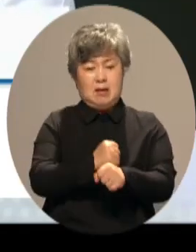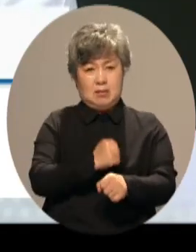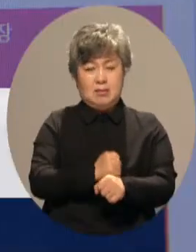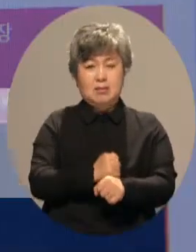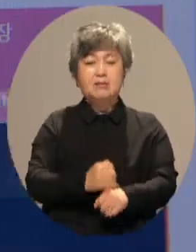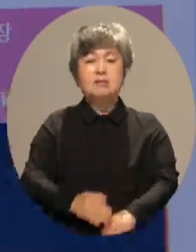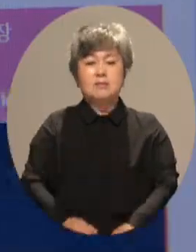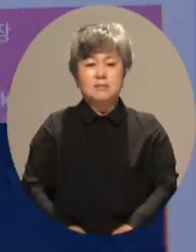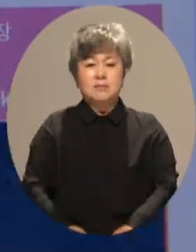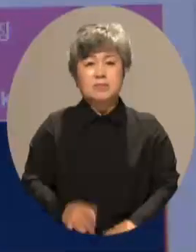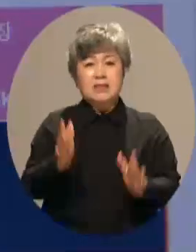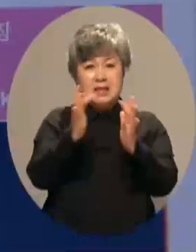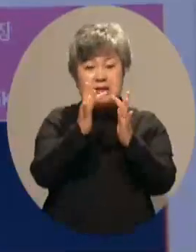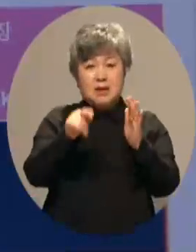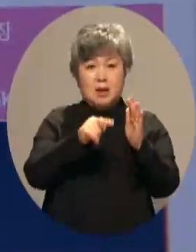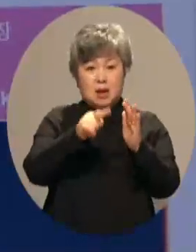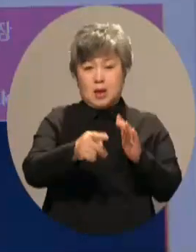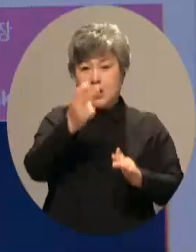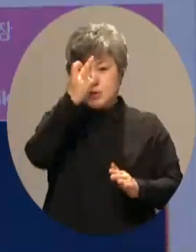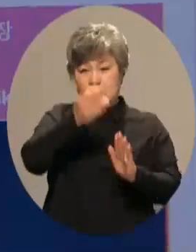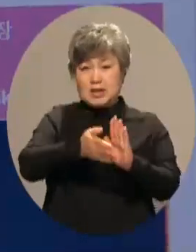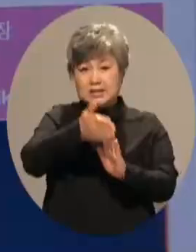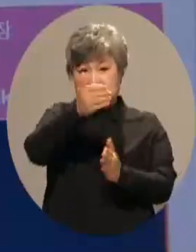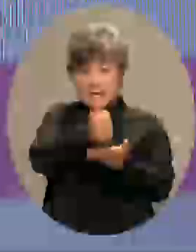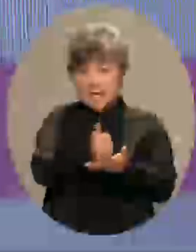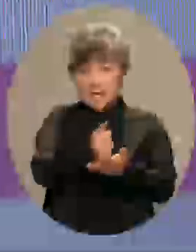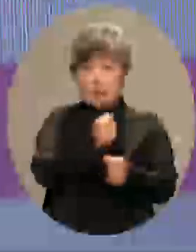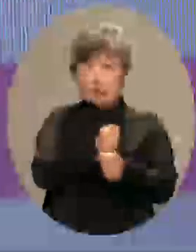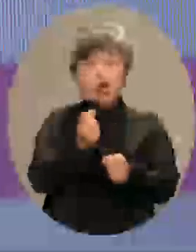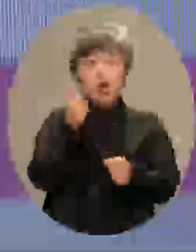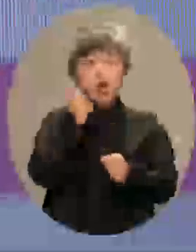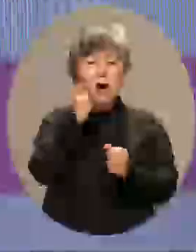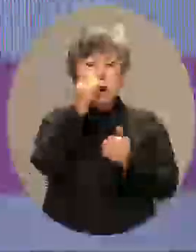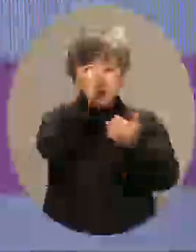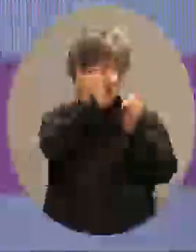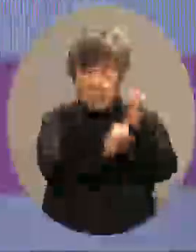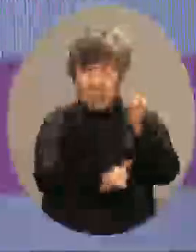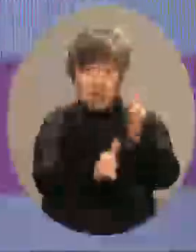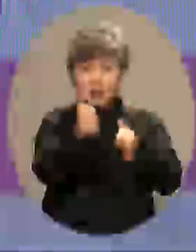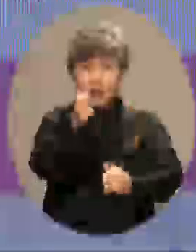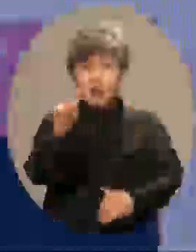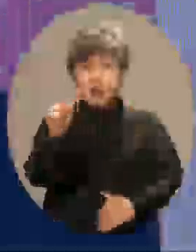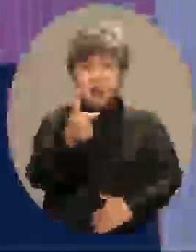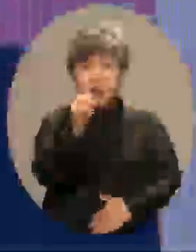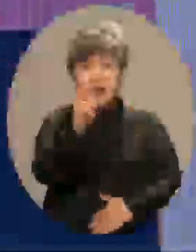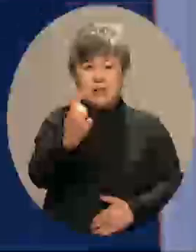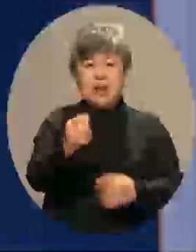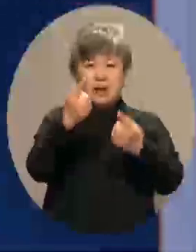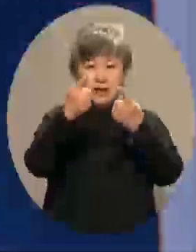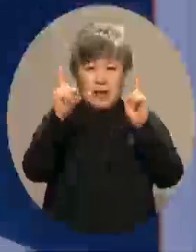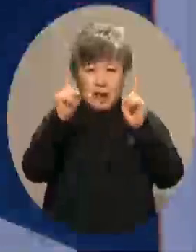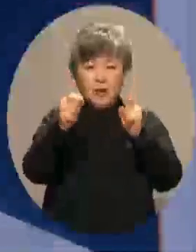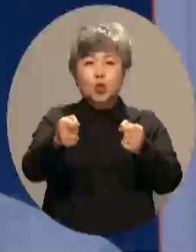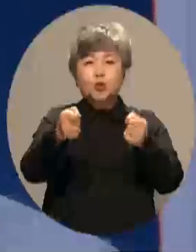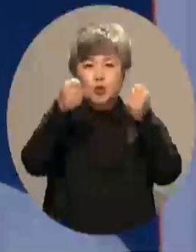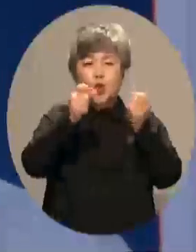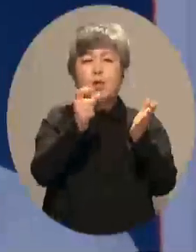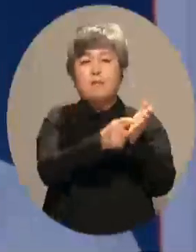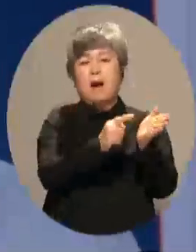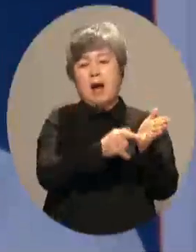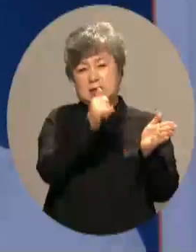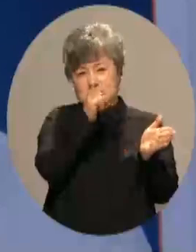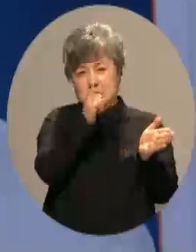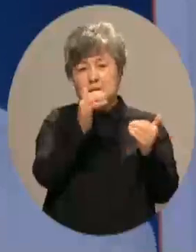거예요 인터넷에 최 시장을 검색해보면 학력 사항에 한양대 졸업이라는 소개를 어렵지 않게 찾아볼 수 있습니다